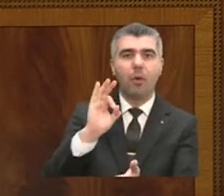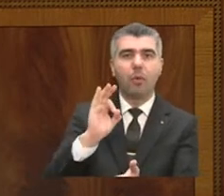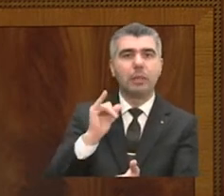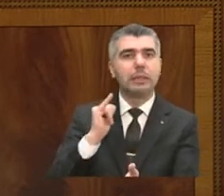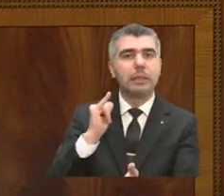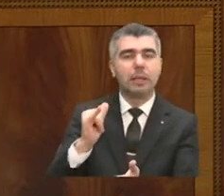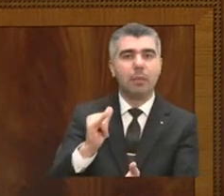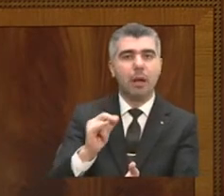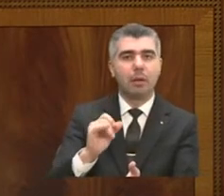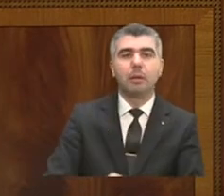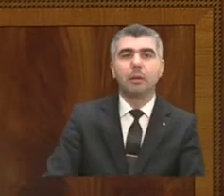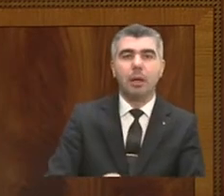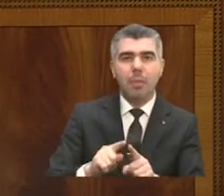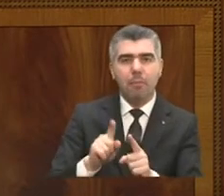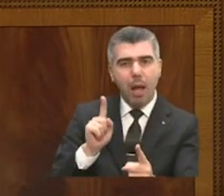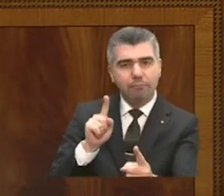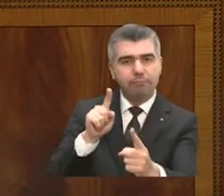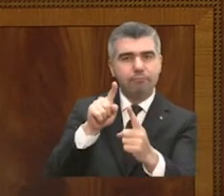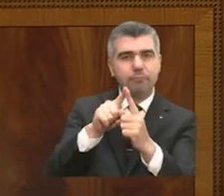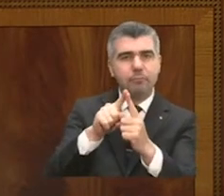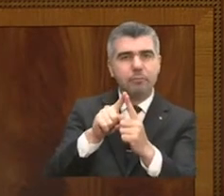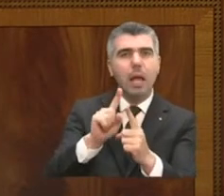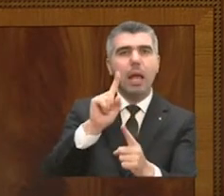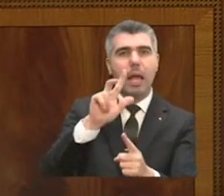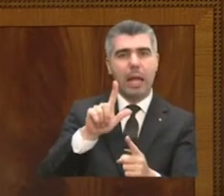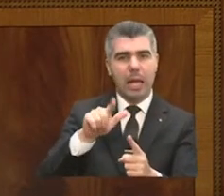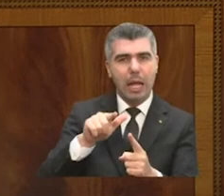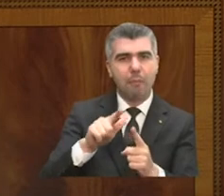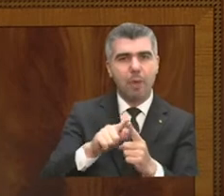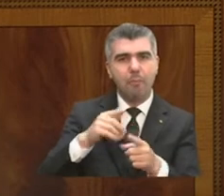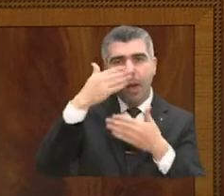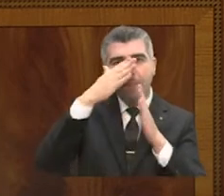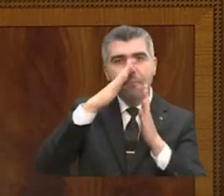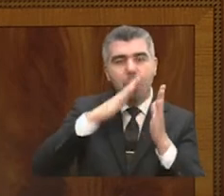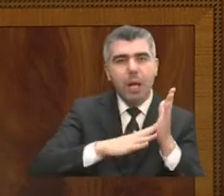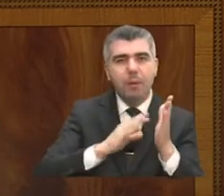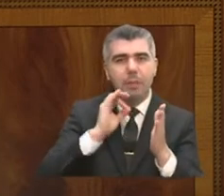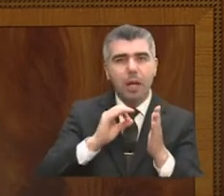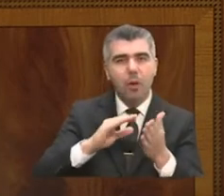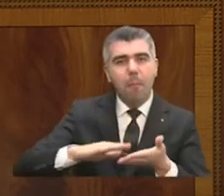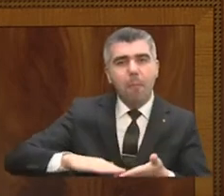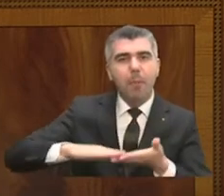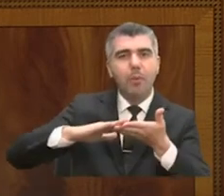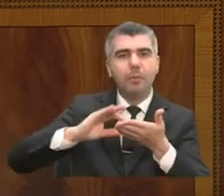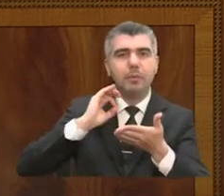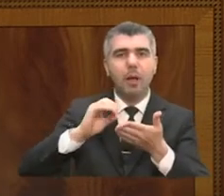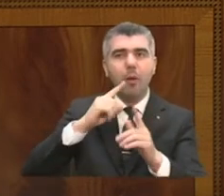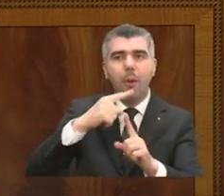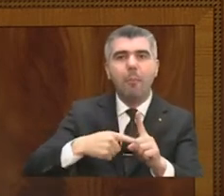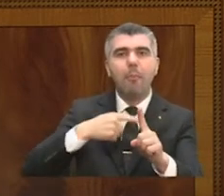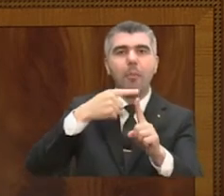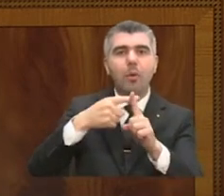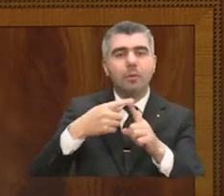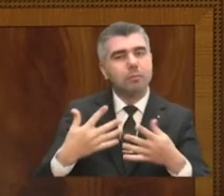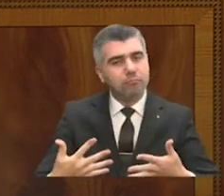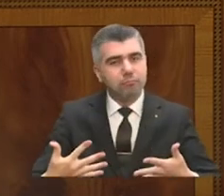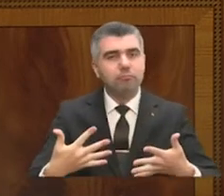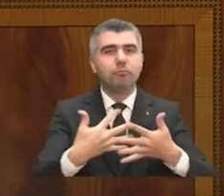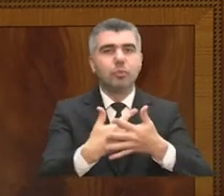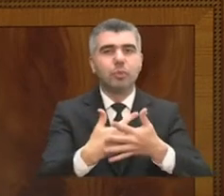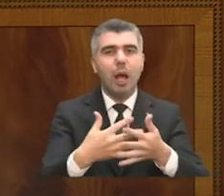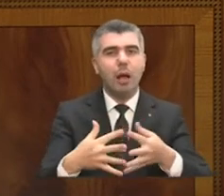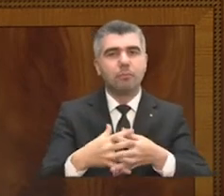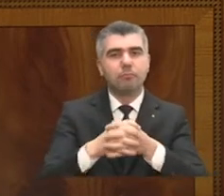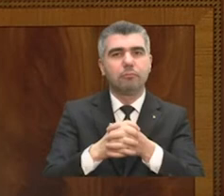nous disons que le Maroc respecte ses promesses. Alors ce